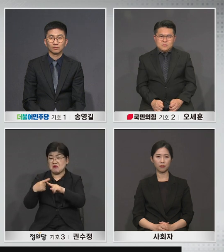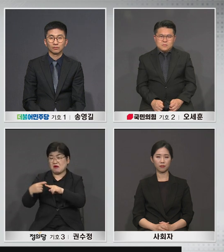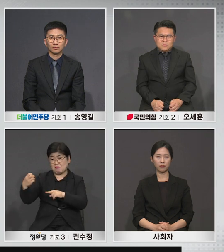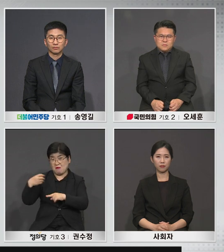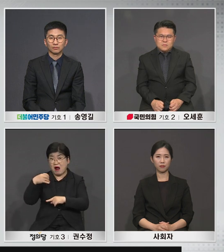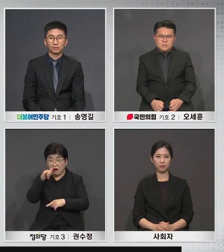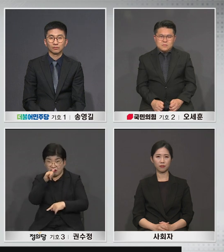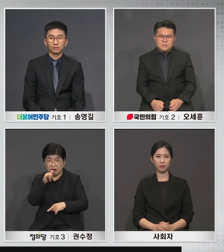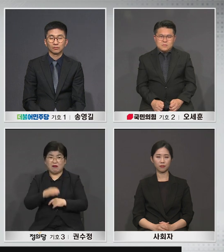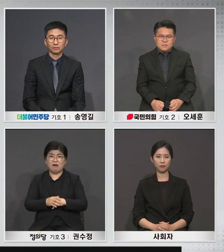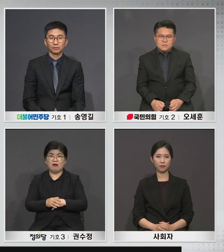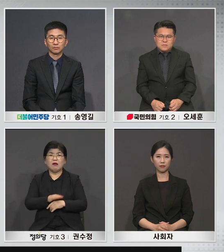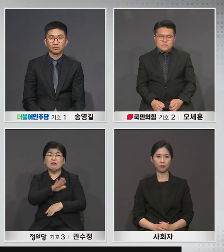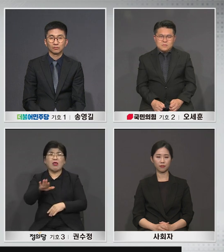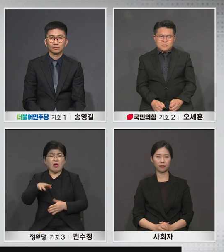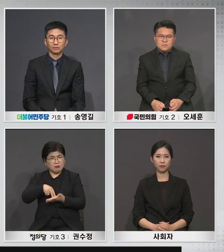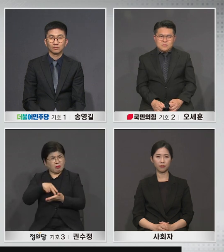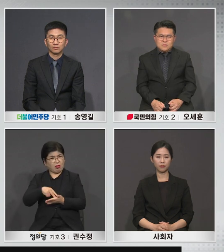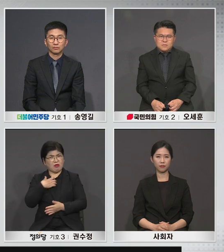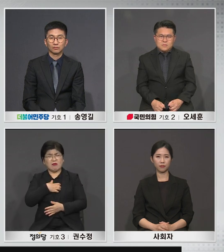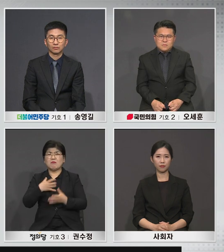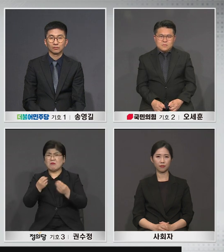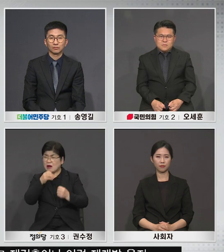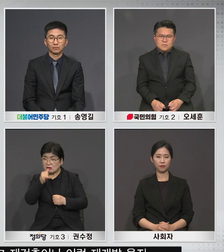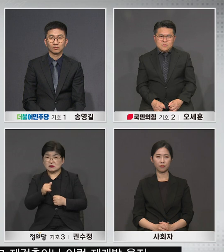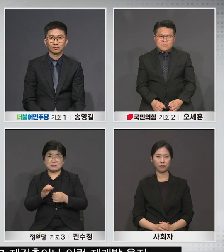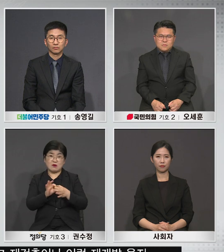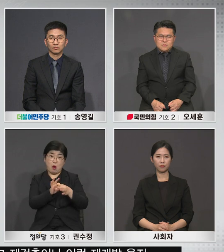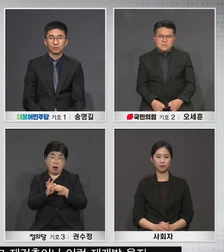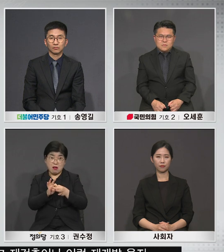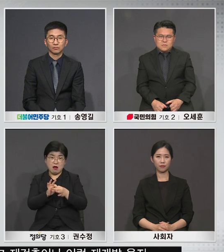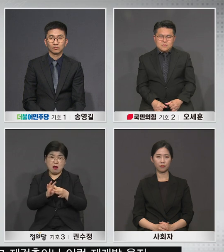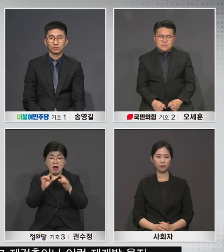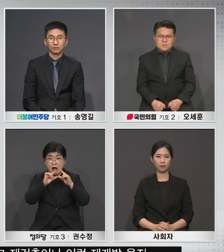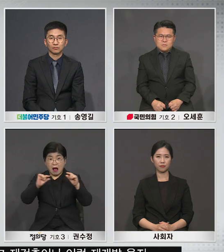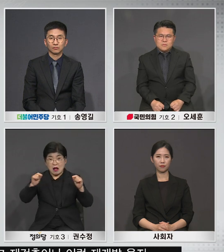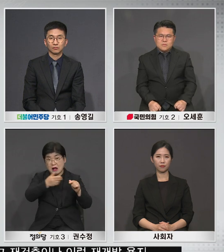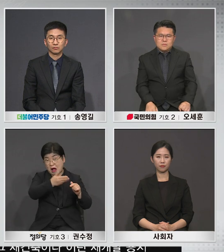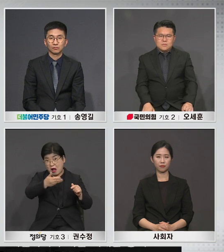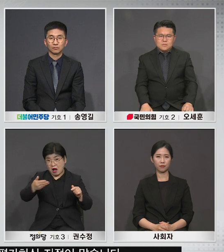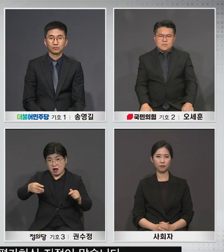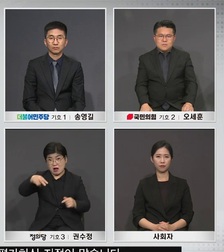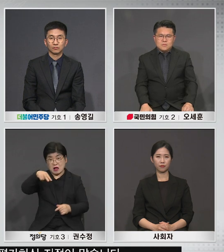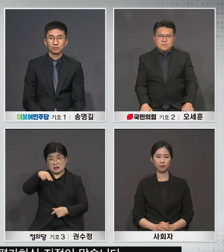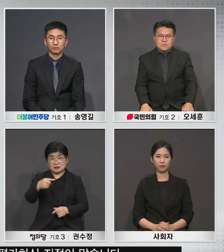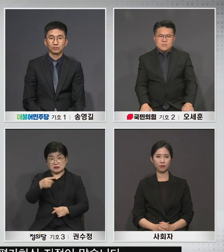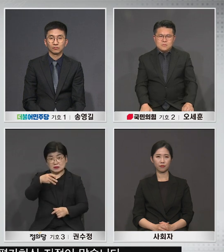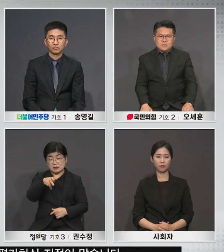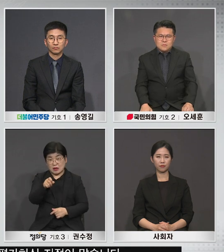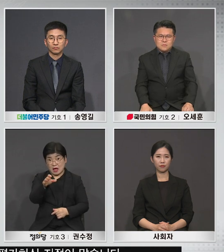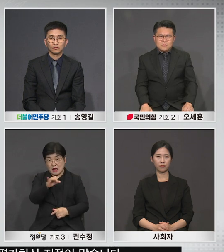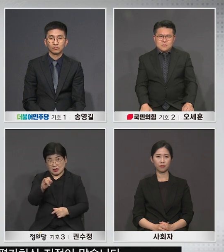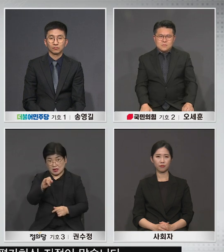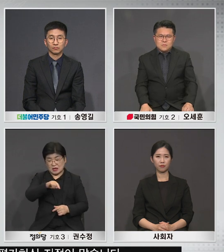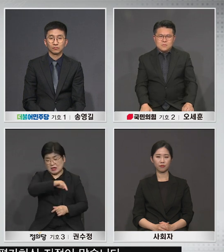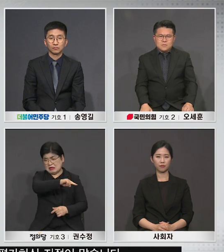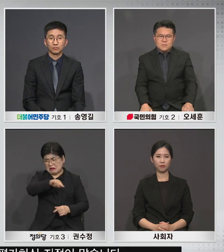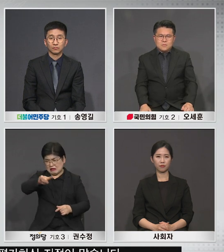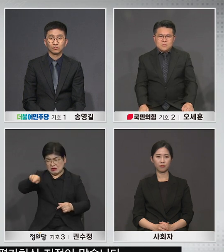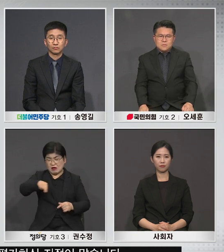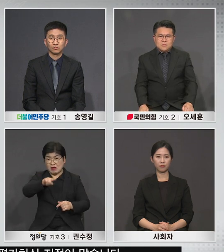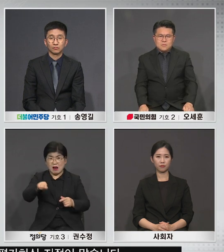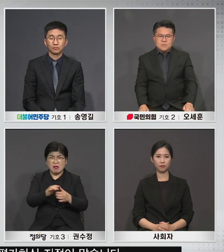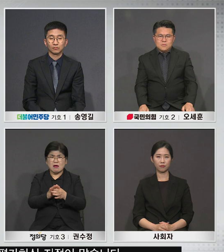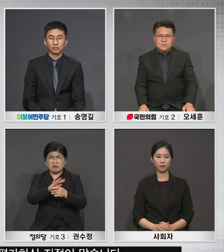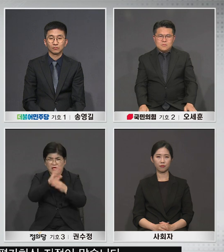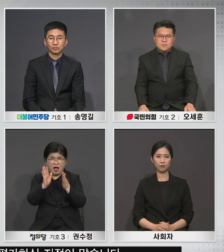대단히 많습니다. 저도 우려가 많은데요. 관련해서 이 한강변 스카이라인이 관련해서 경쟁도 치열해질 것인데 이것과 관련된